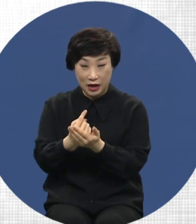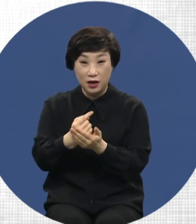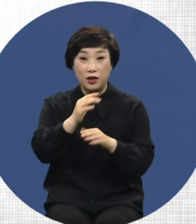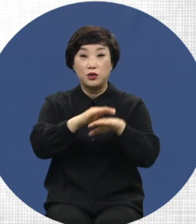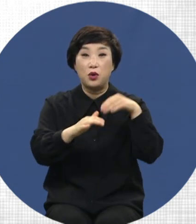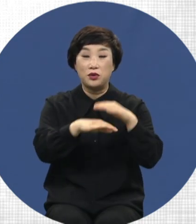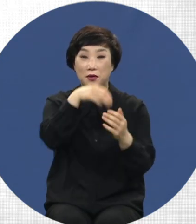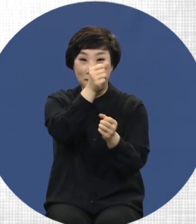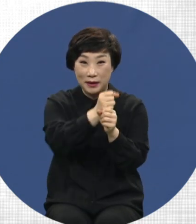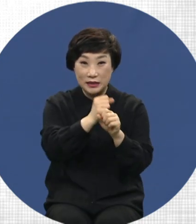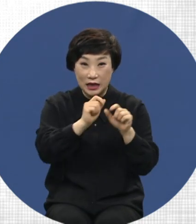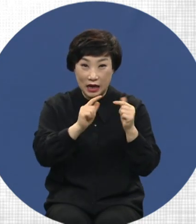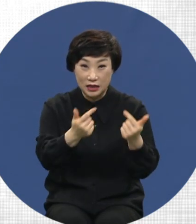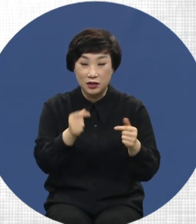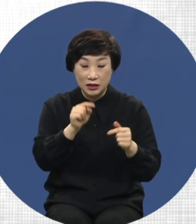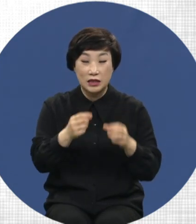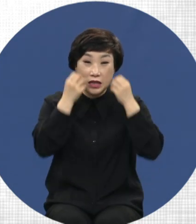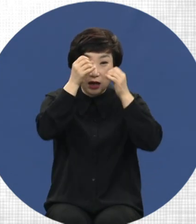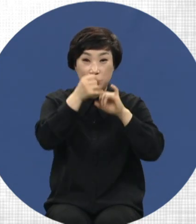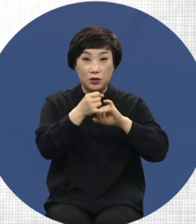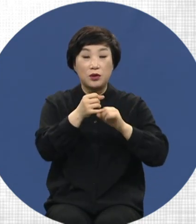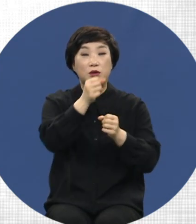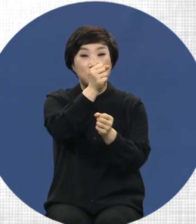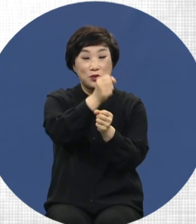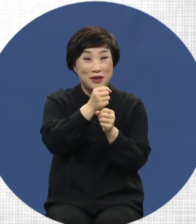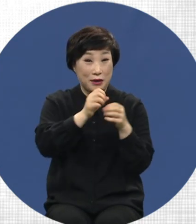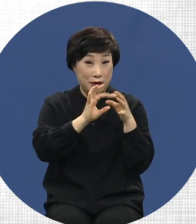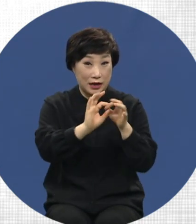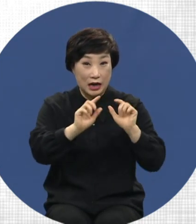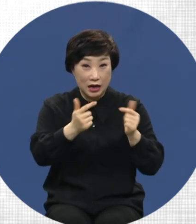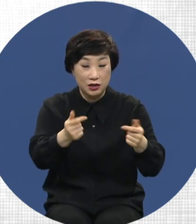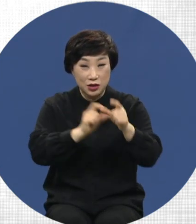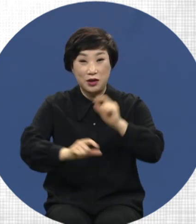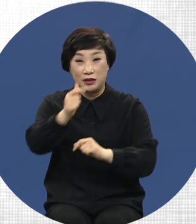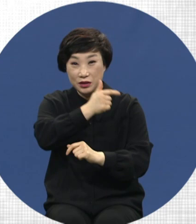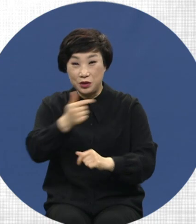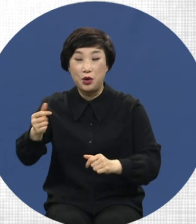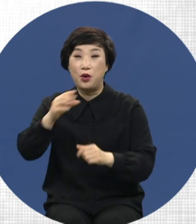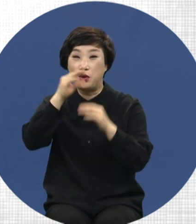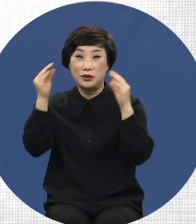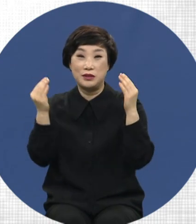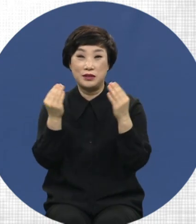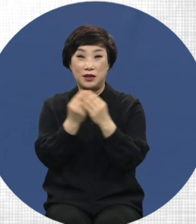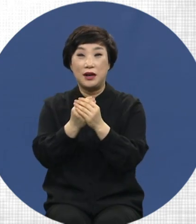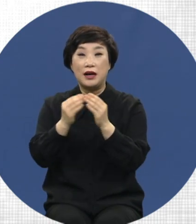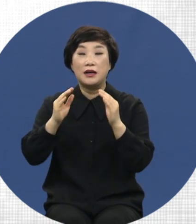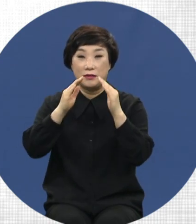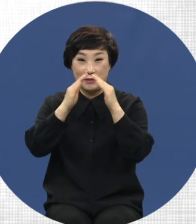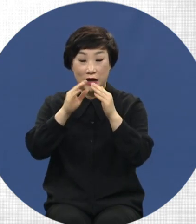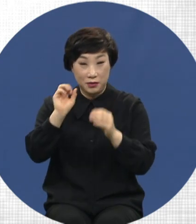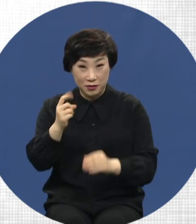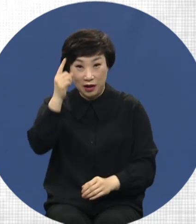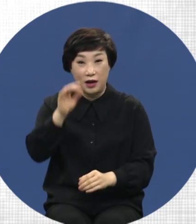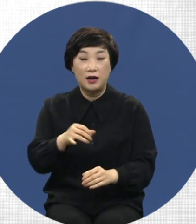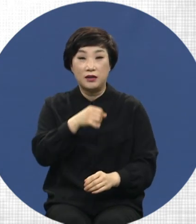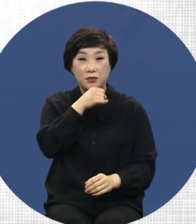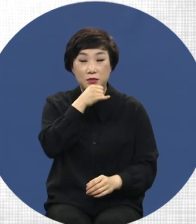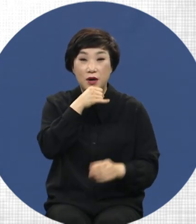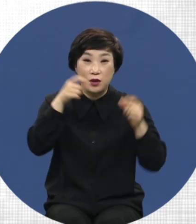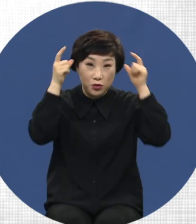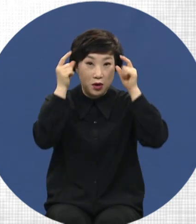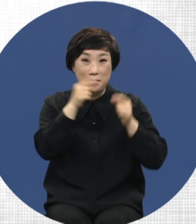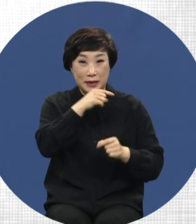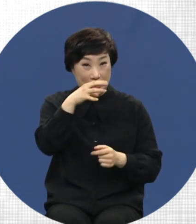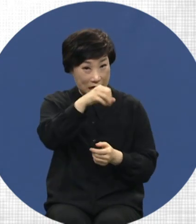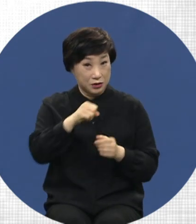손으로 짓지 아니한 곧 이 창조에 속하지 아니한 더 크고 온전한 장막으로 말미암아 염소와 송아지의